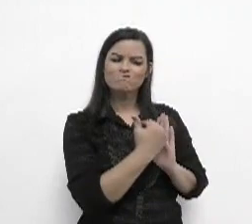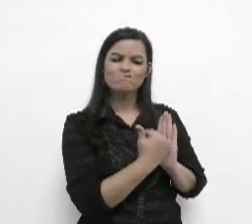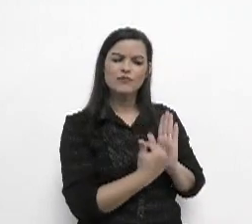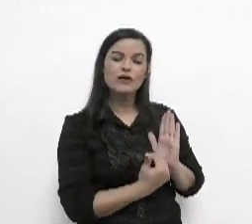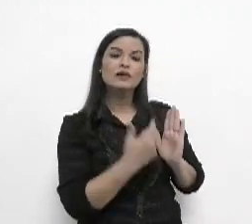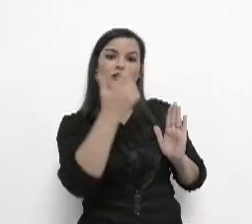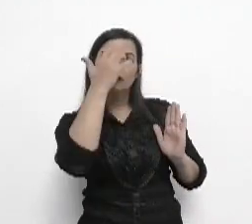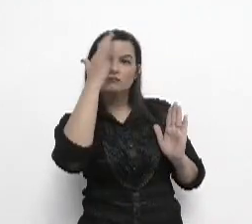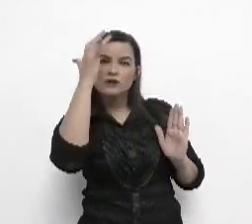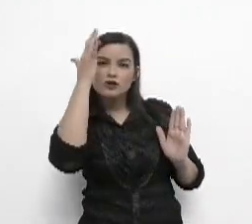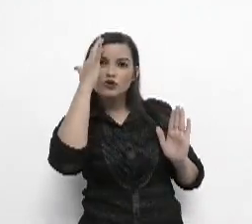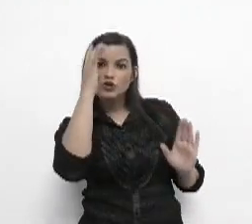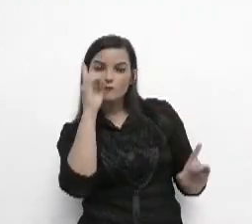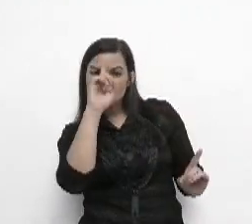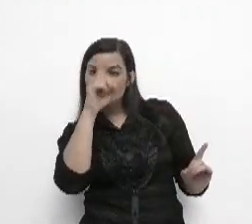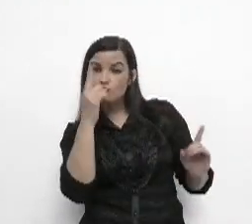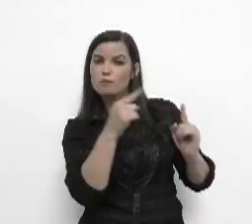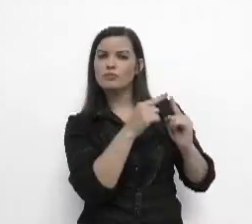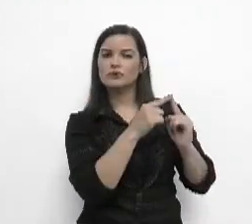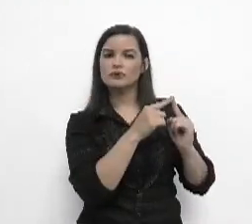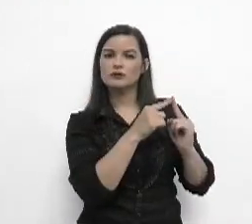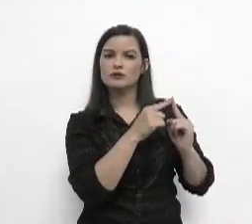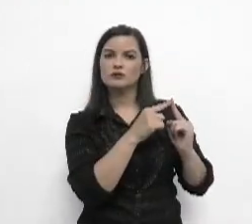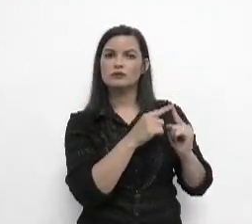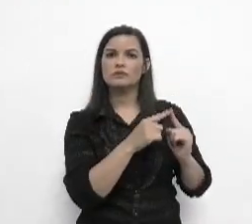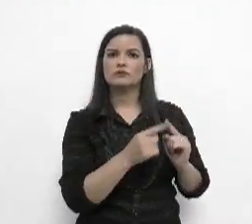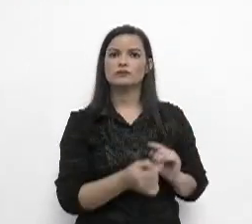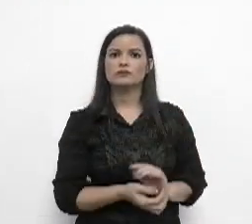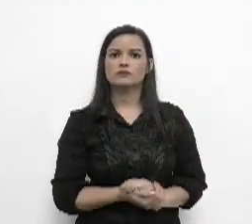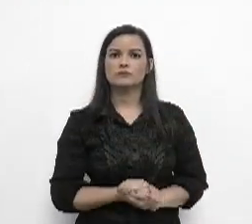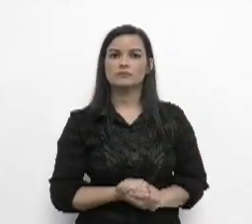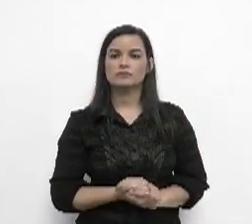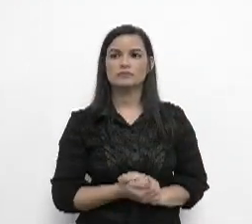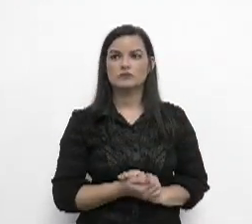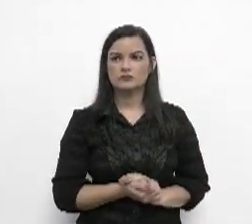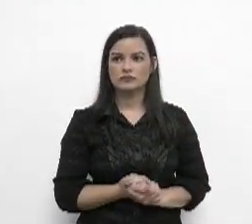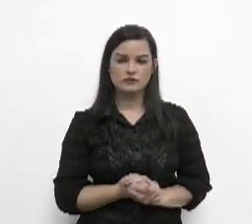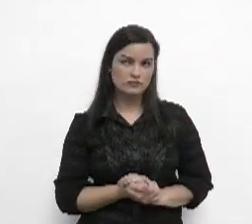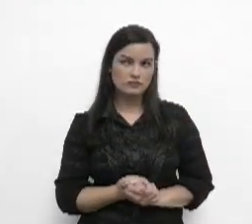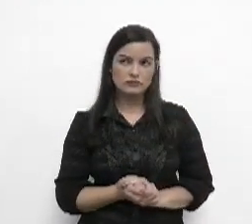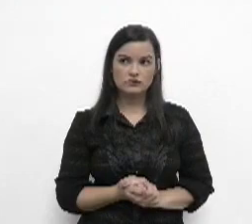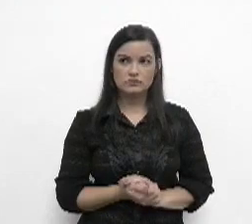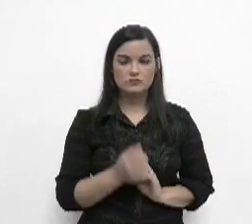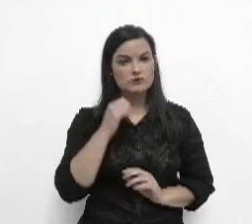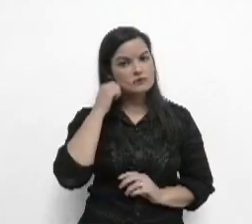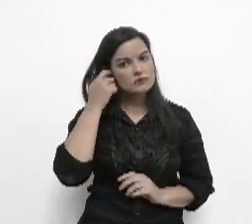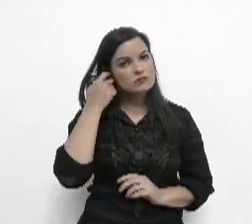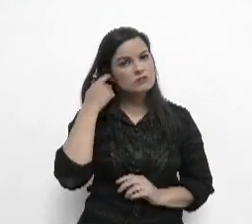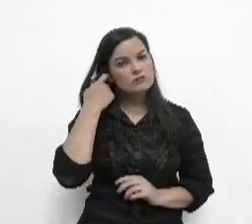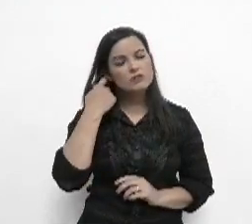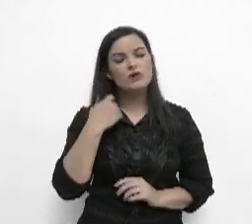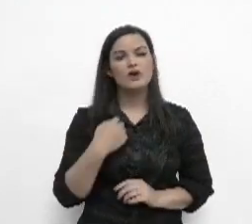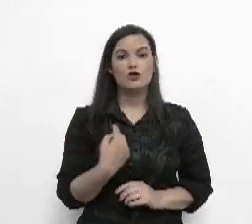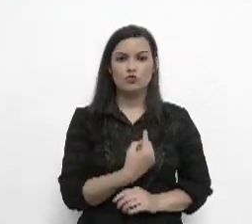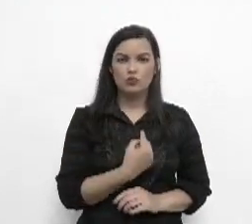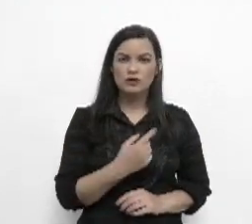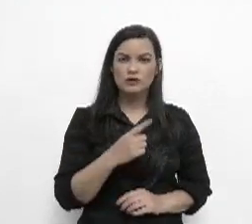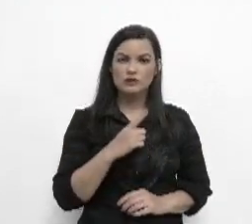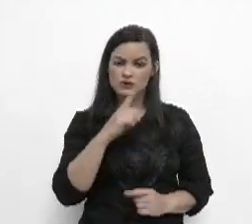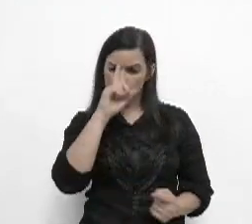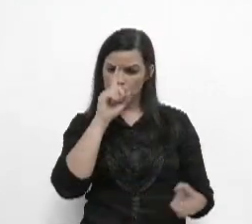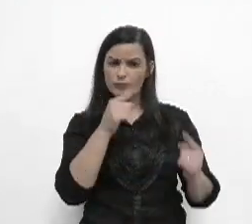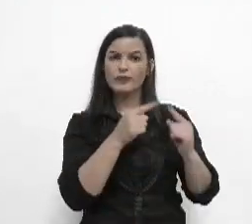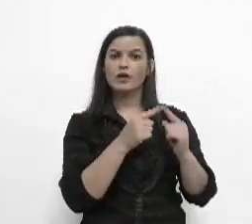desejam alcançar. 우리에게도 그런 우리의 인생의 타겟이 있었습니다. Nós 목표가 também 있었습니다. tínhamos plano, alvo em nossa vida. 그